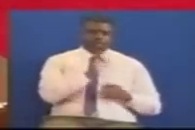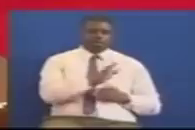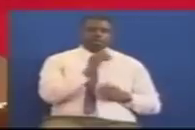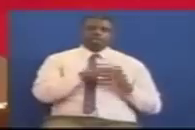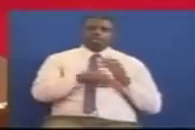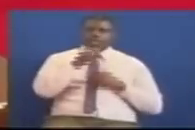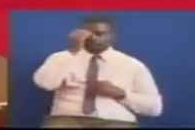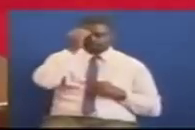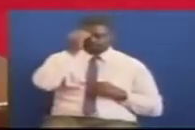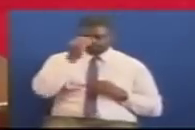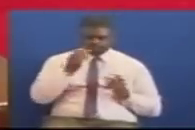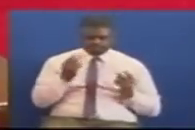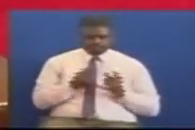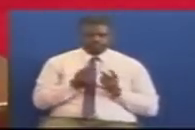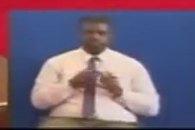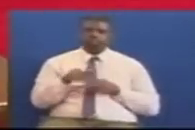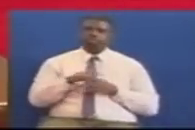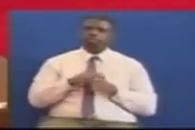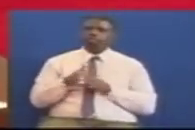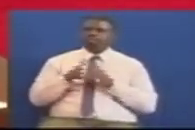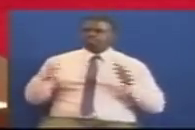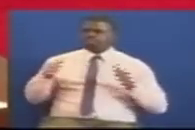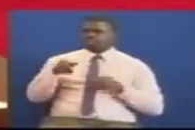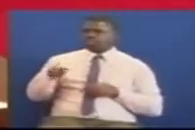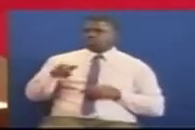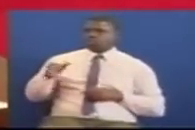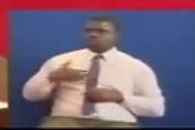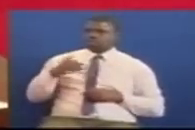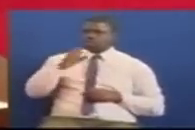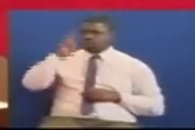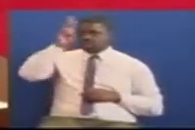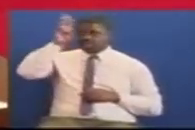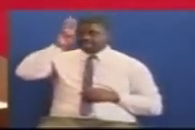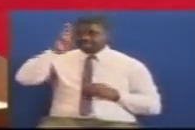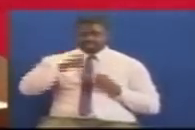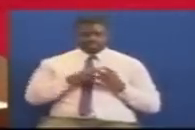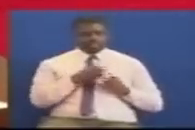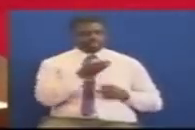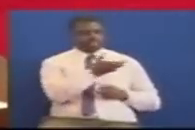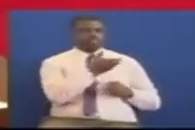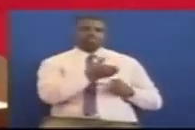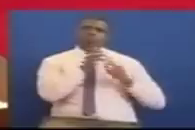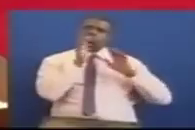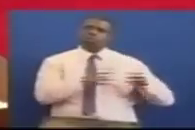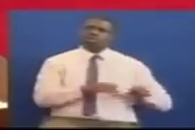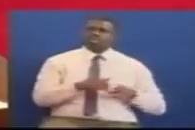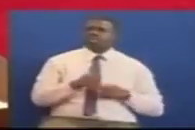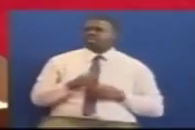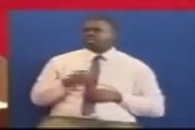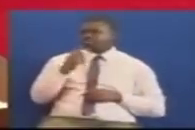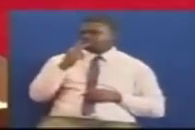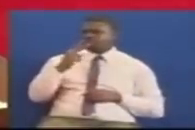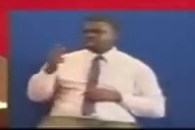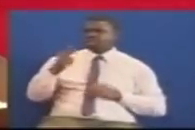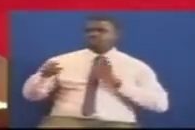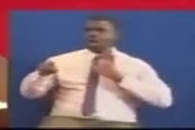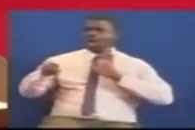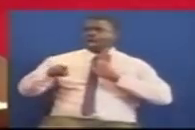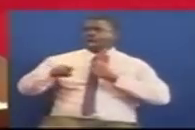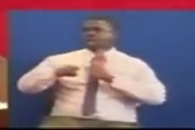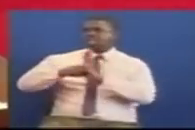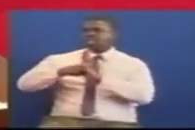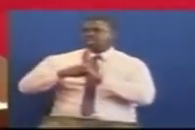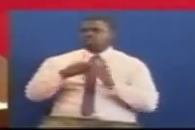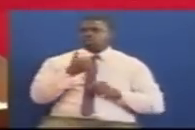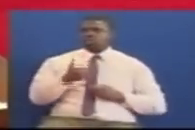Aidha, nitumie fursa hii kuwataka wazazi na jamii kuachana na mila, desturi na mitizamo hasi dhidi ya watoto wa